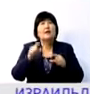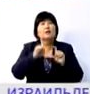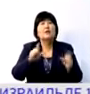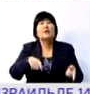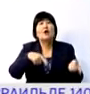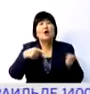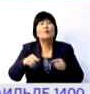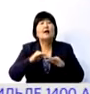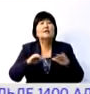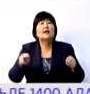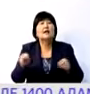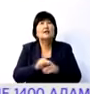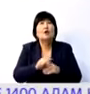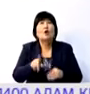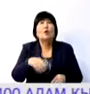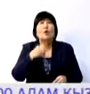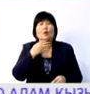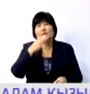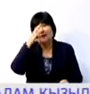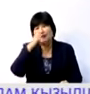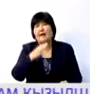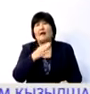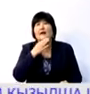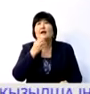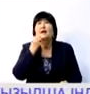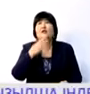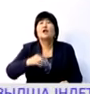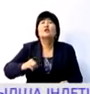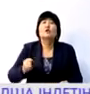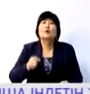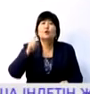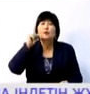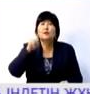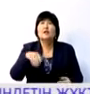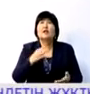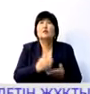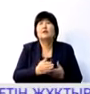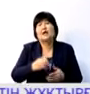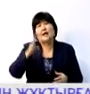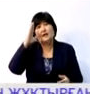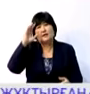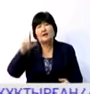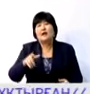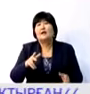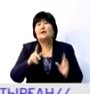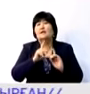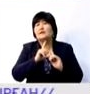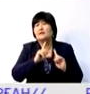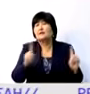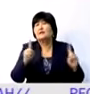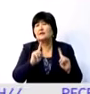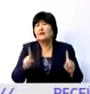ауысып, шәкірт тәрбиеледі. Ол жақсы әке, жақсы дос бола білетіндей жігіт еді. 8 қырлы, 1